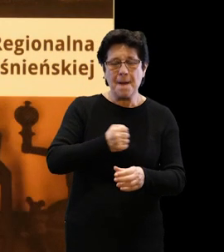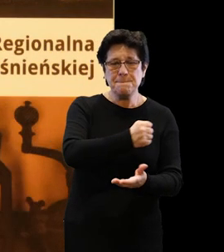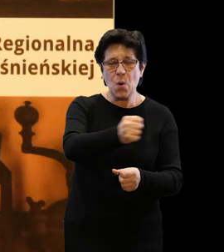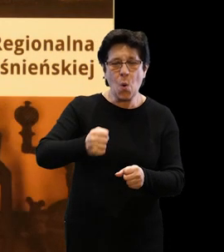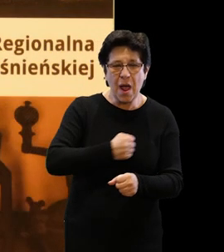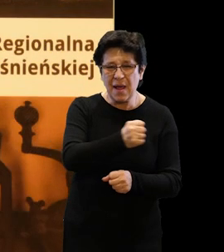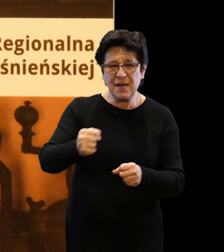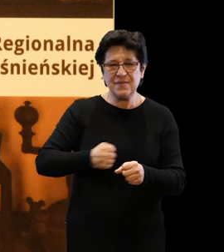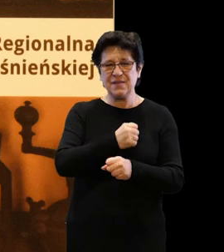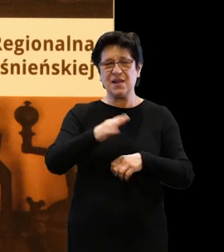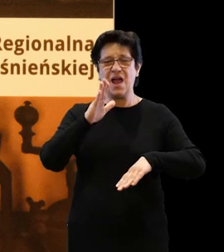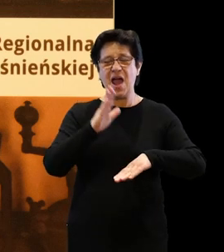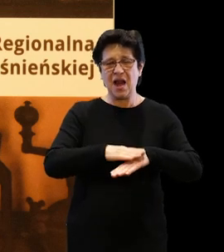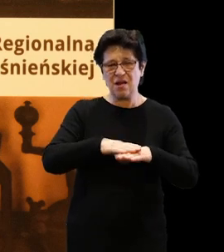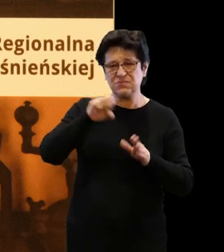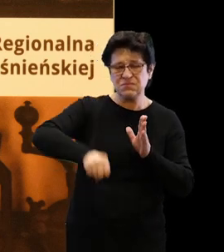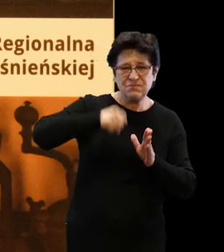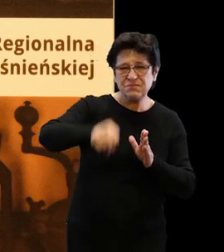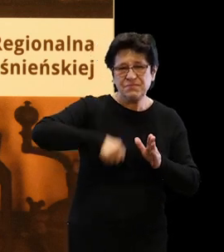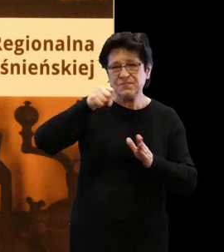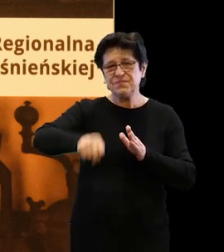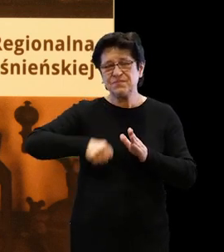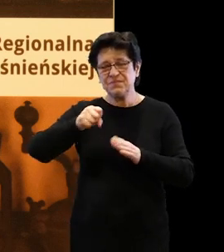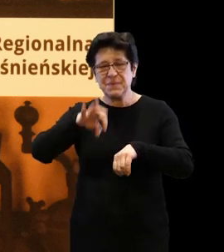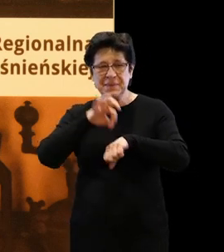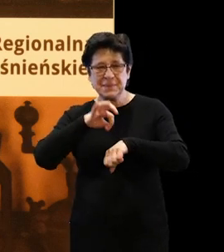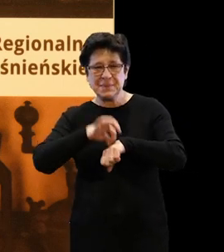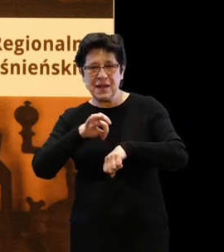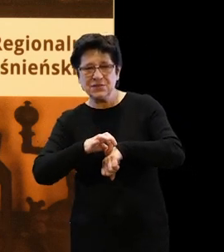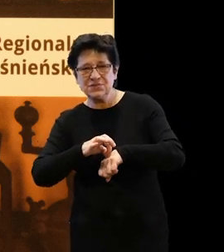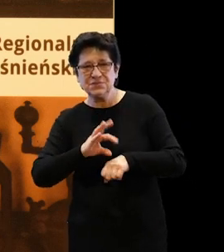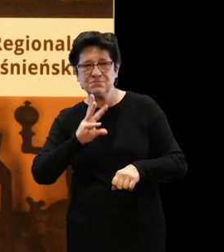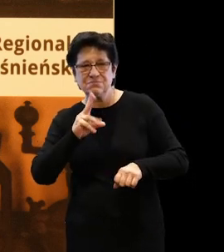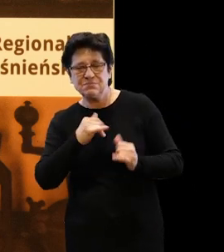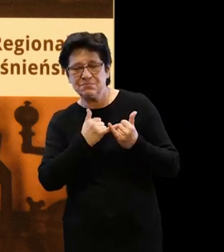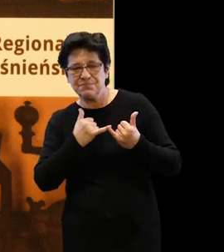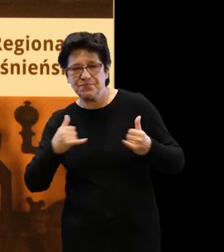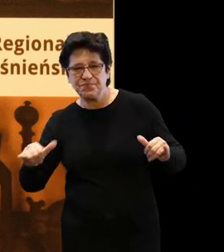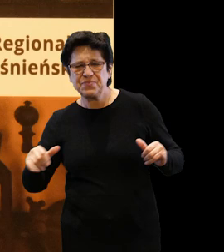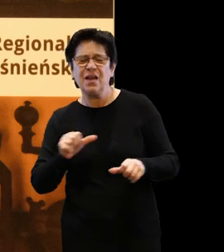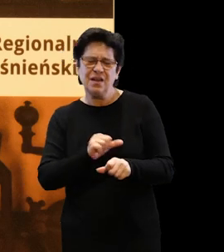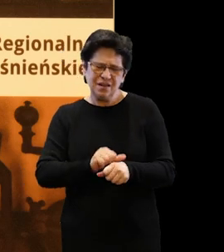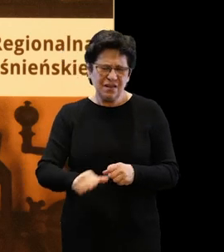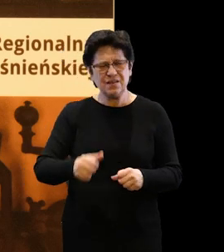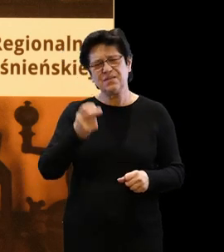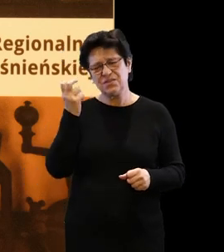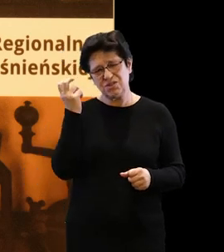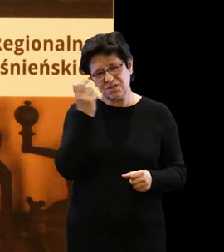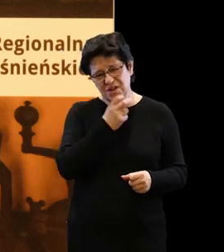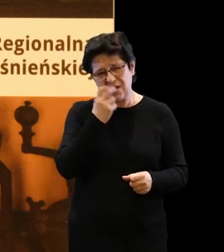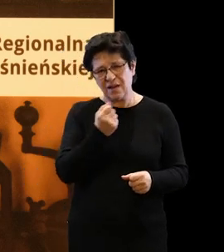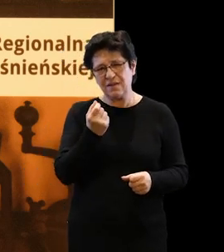kuchenne ręczne na korbkę ale naprawdę Kożuchów jest ciekawe i za